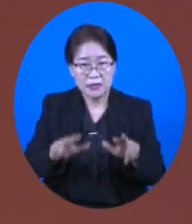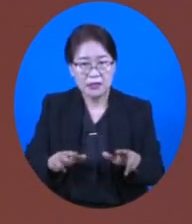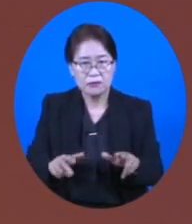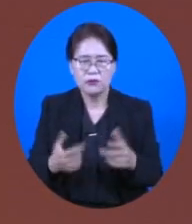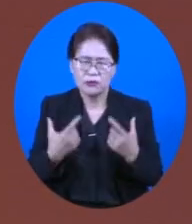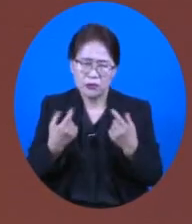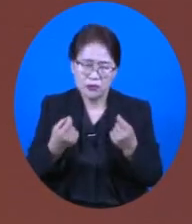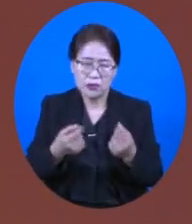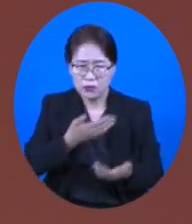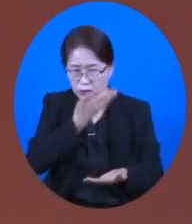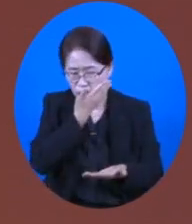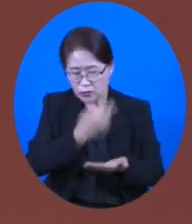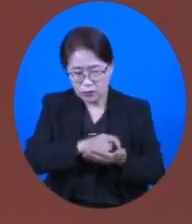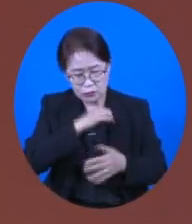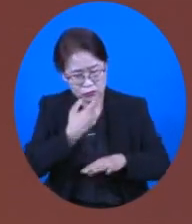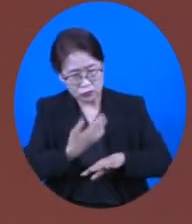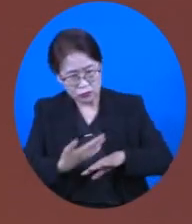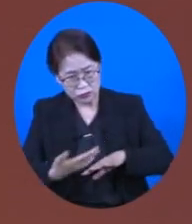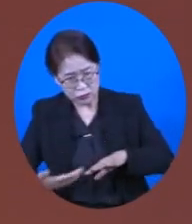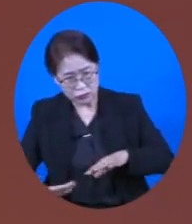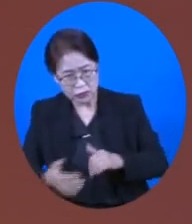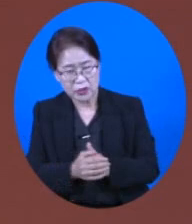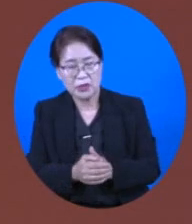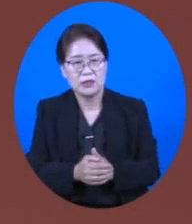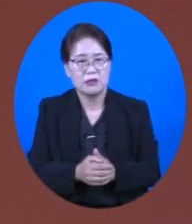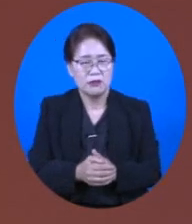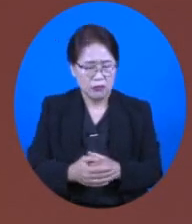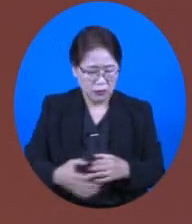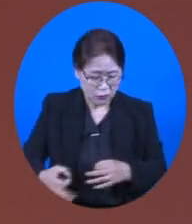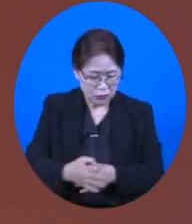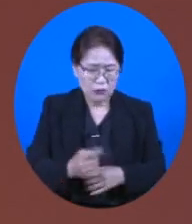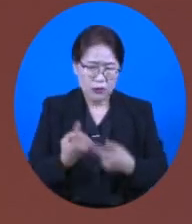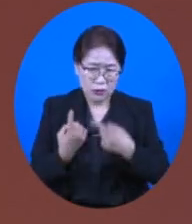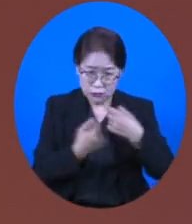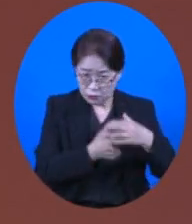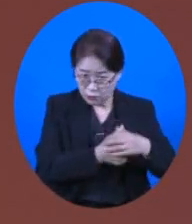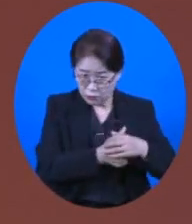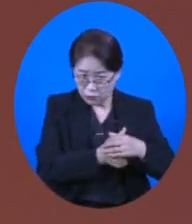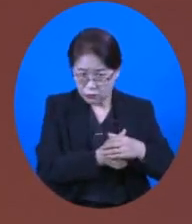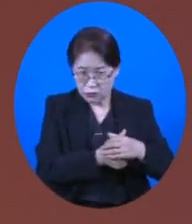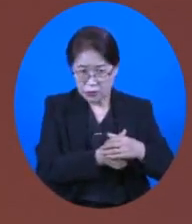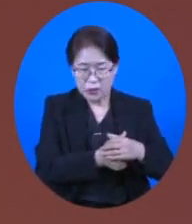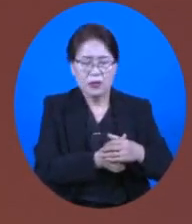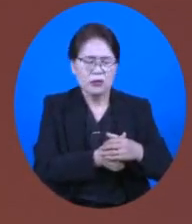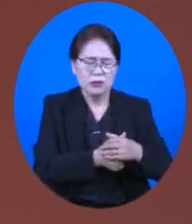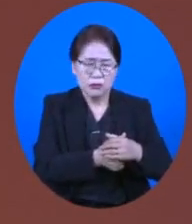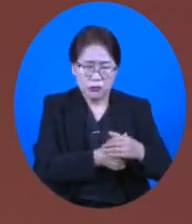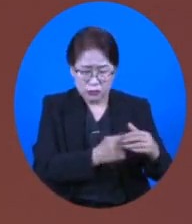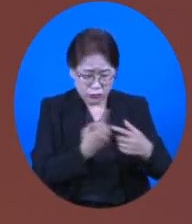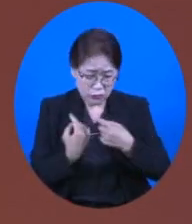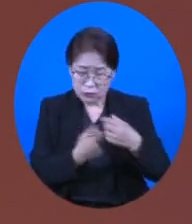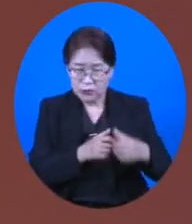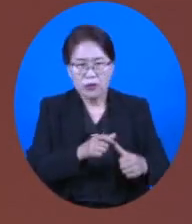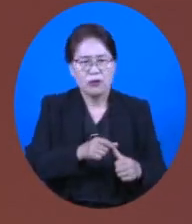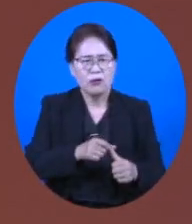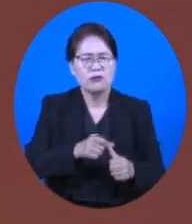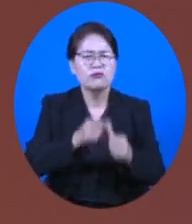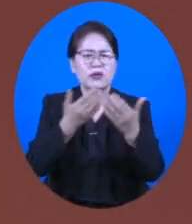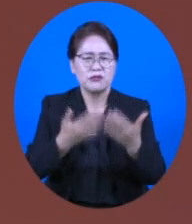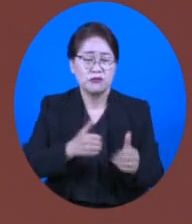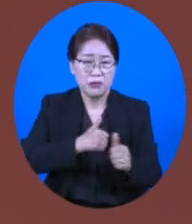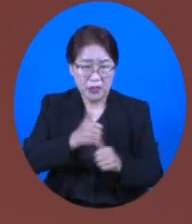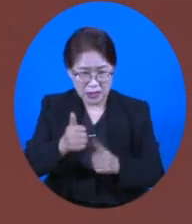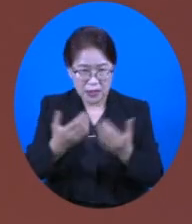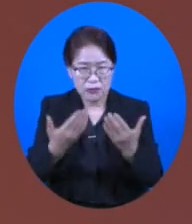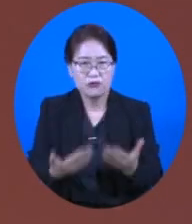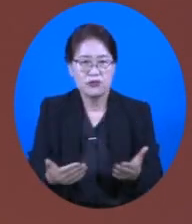죄의 충동과 유혹으로부터 우리를 구원하고 마귀의 공격으로부터 우리를 지켜주는 것입니다. 그러므로 여러분,